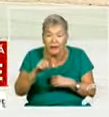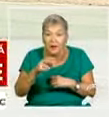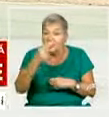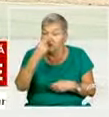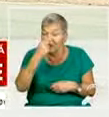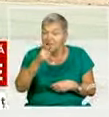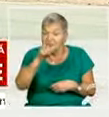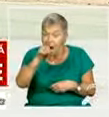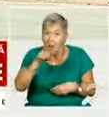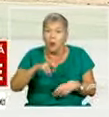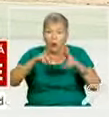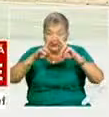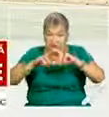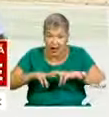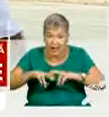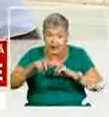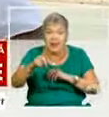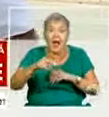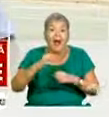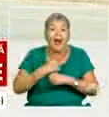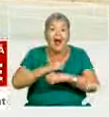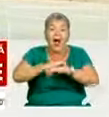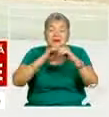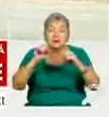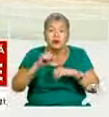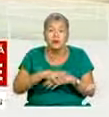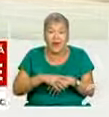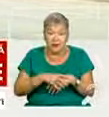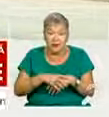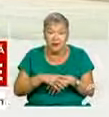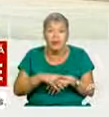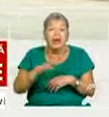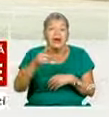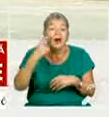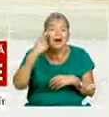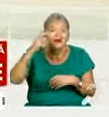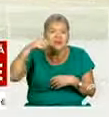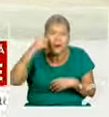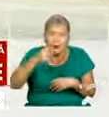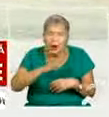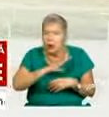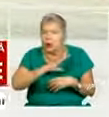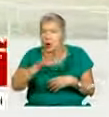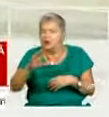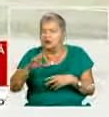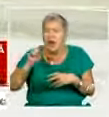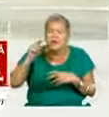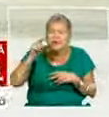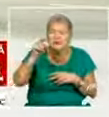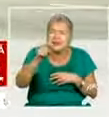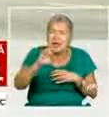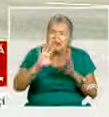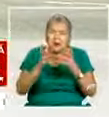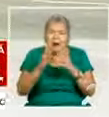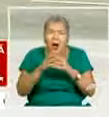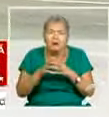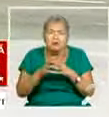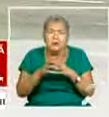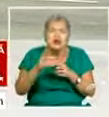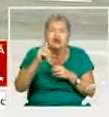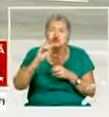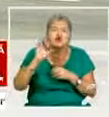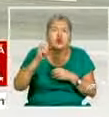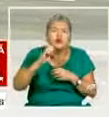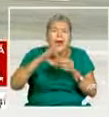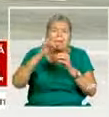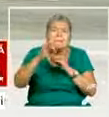află stația GPL care a explodat duminică. Sunt imagini apocaliptice pe o distanță de aproximativ câteva sute